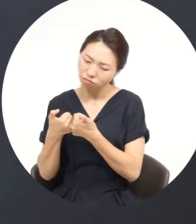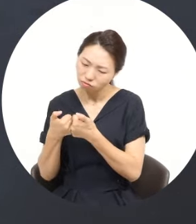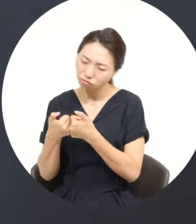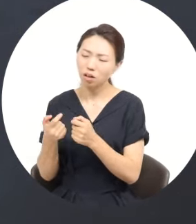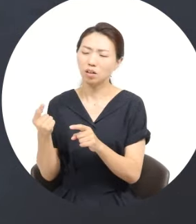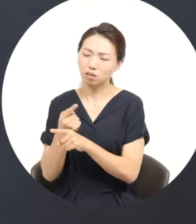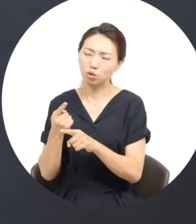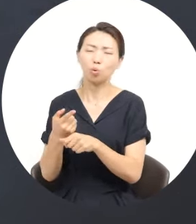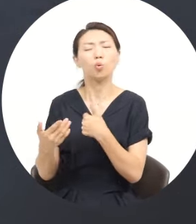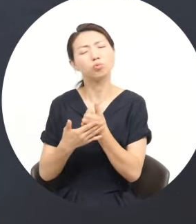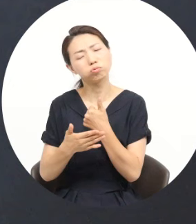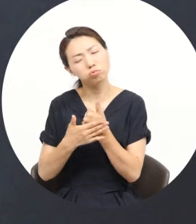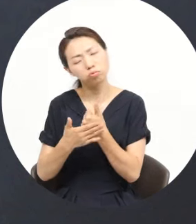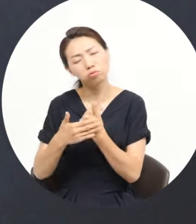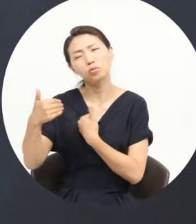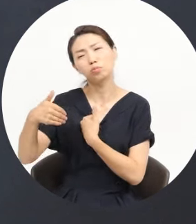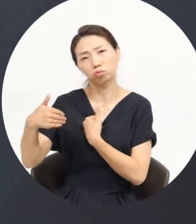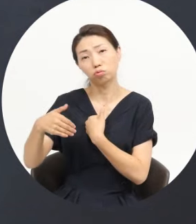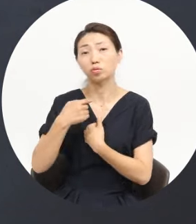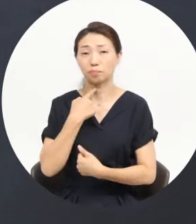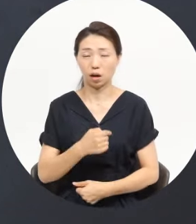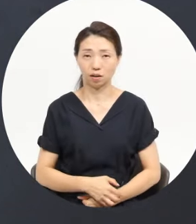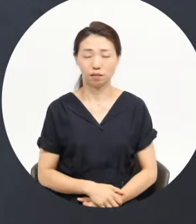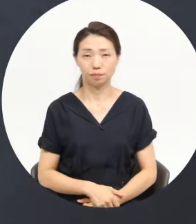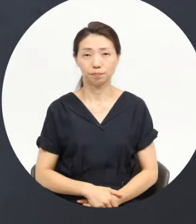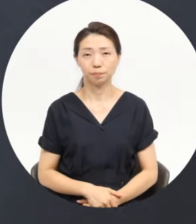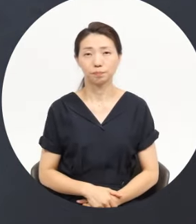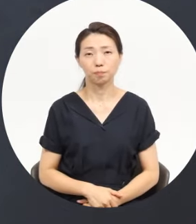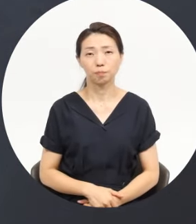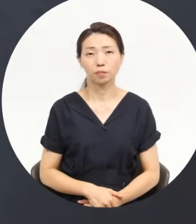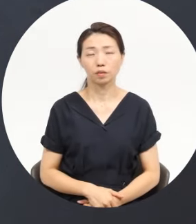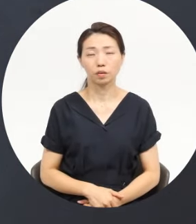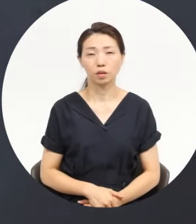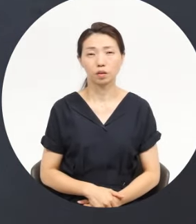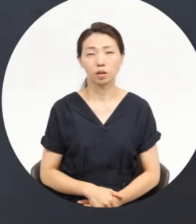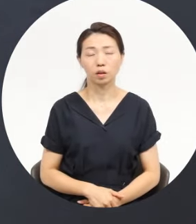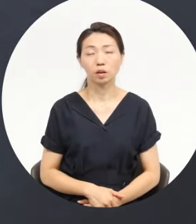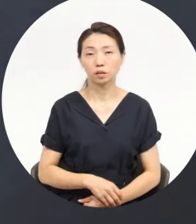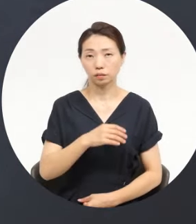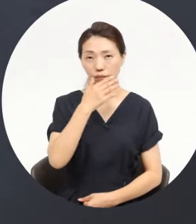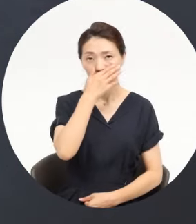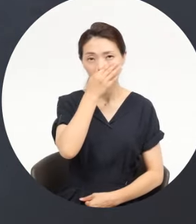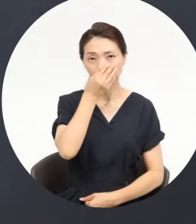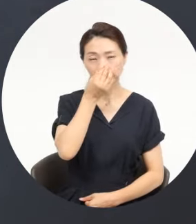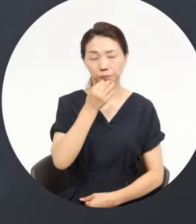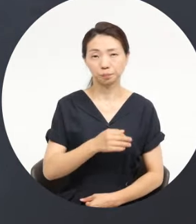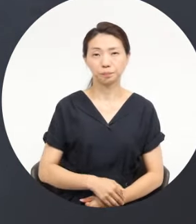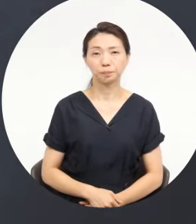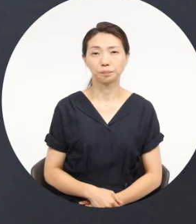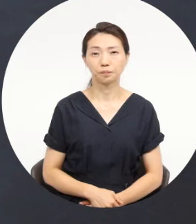해달라 이렇게까지 요청을 했거든요. 그래서 제가